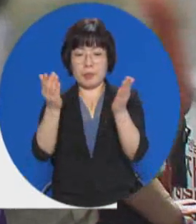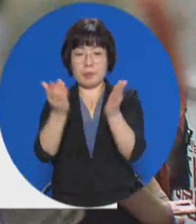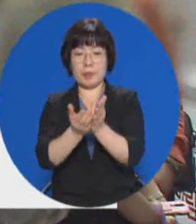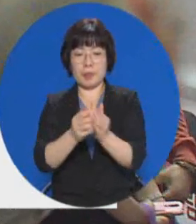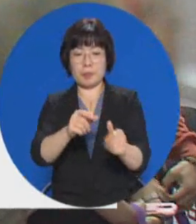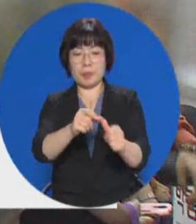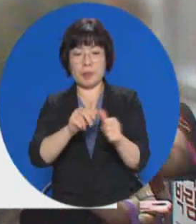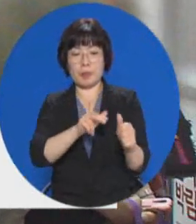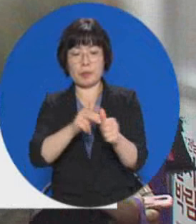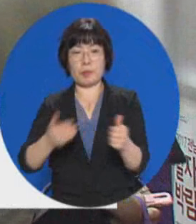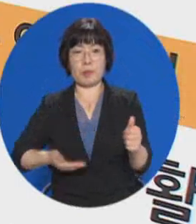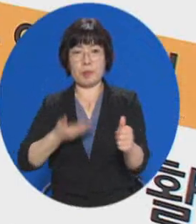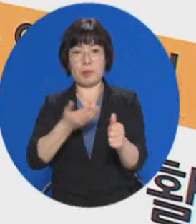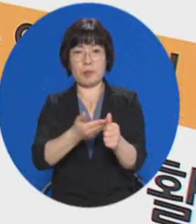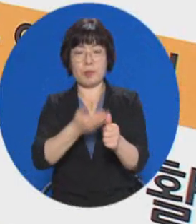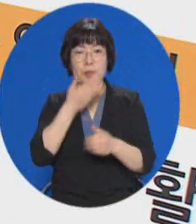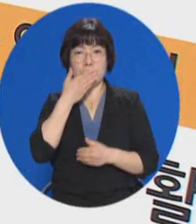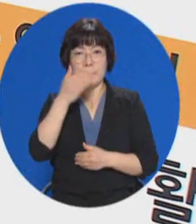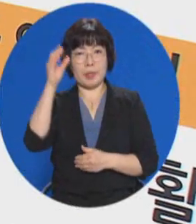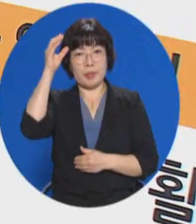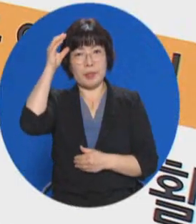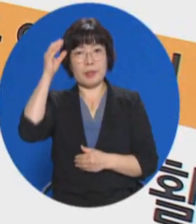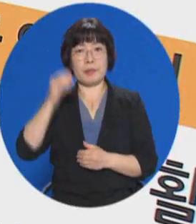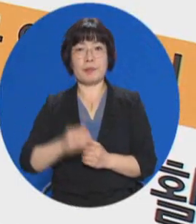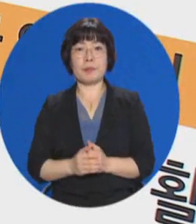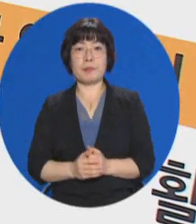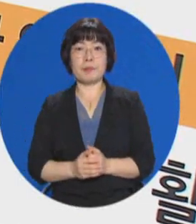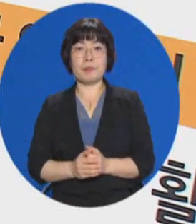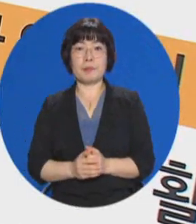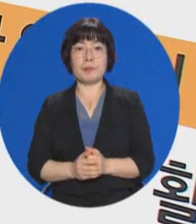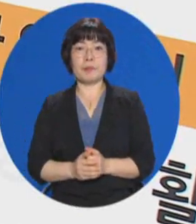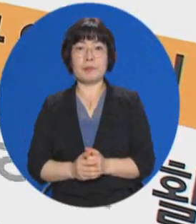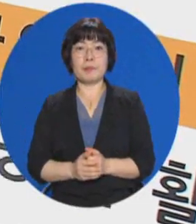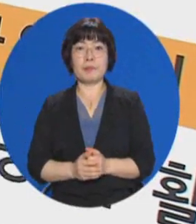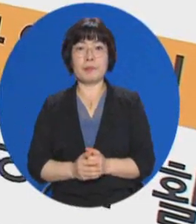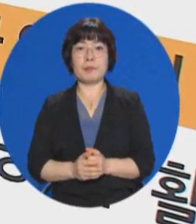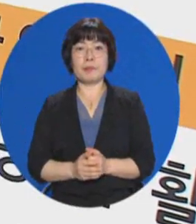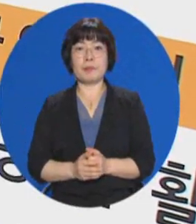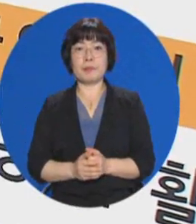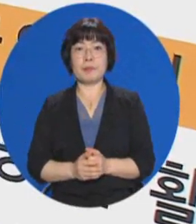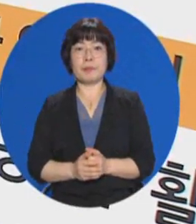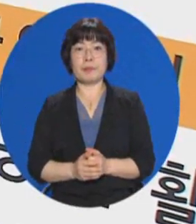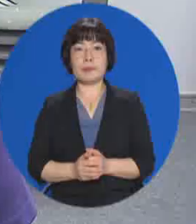채용 정보를 제공할 수 있을 것으로 기대하고 있습니다.